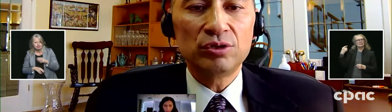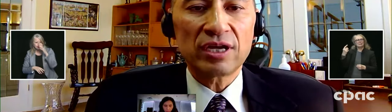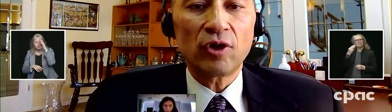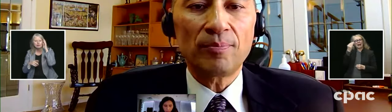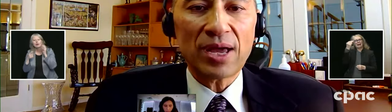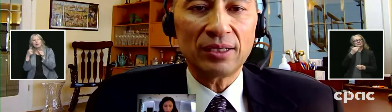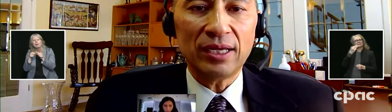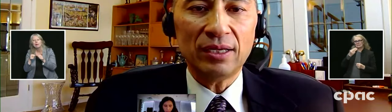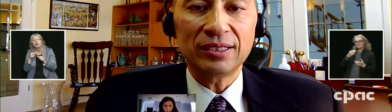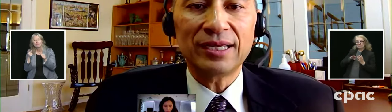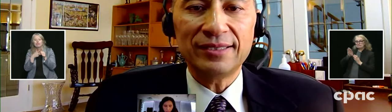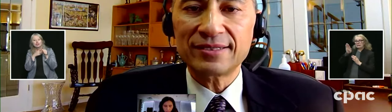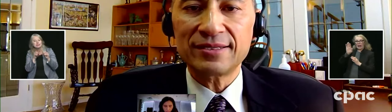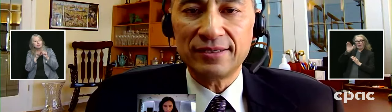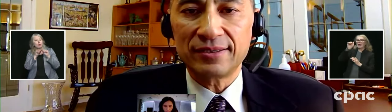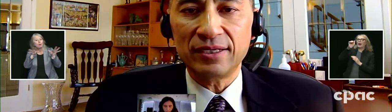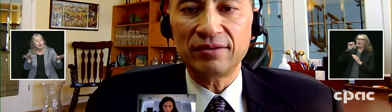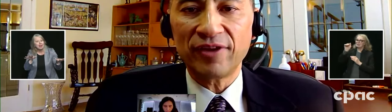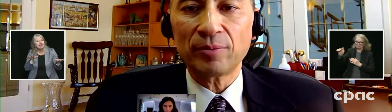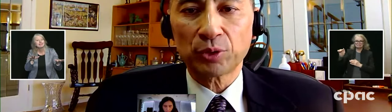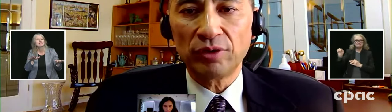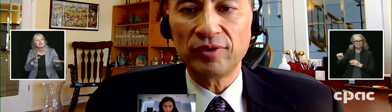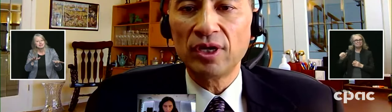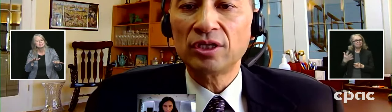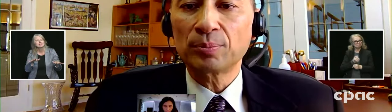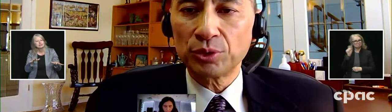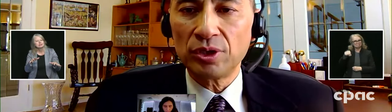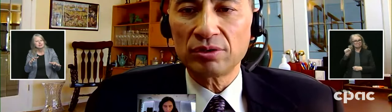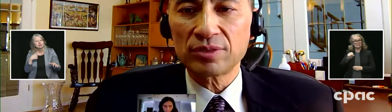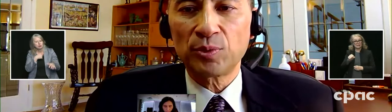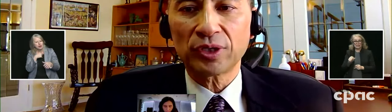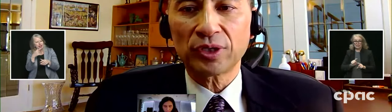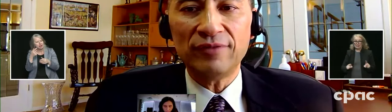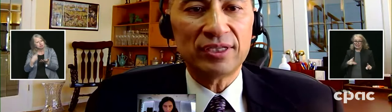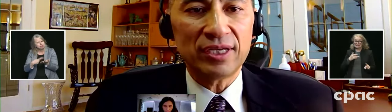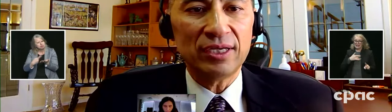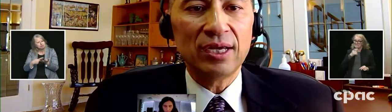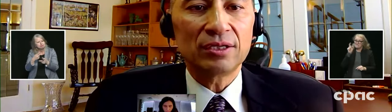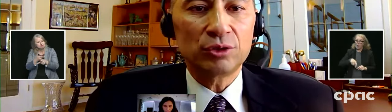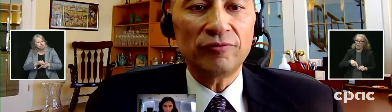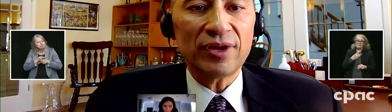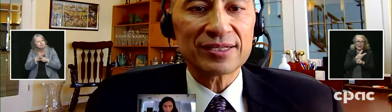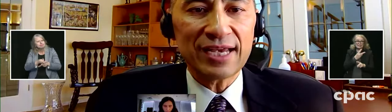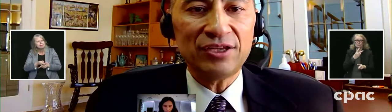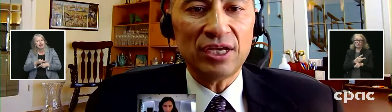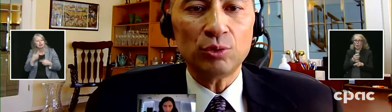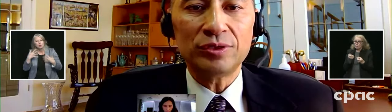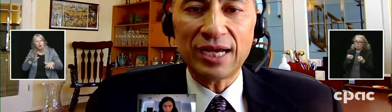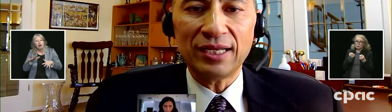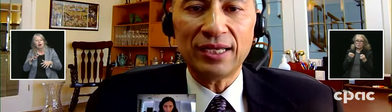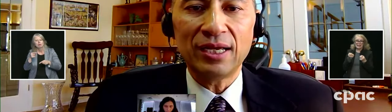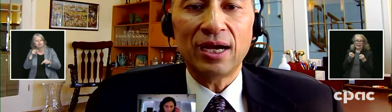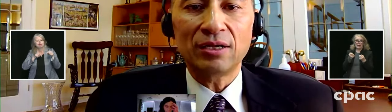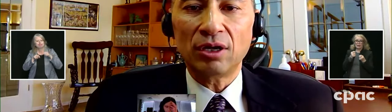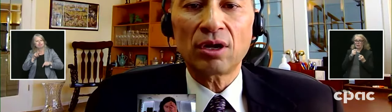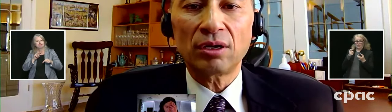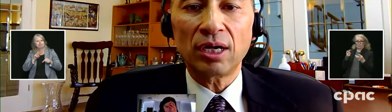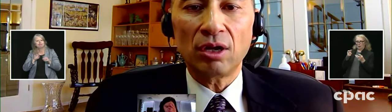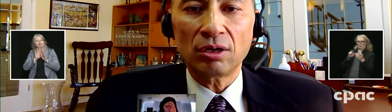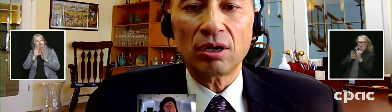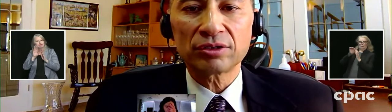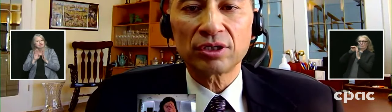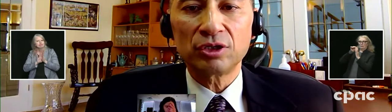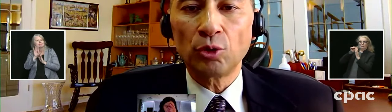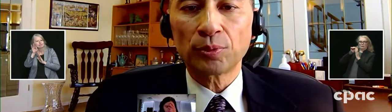nous avons parlé de la nécessité de faire preuve de prudence pour éviter de tout faire stagner ou d'aller